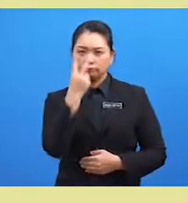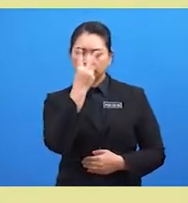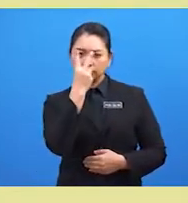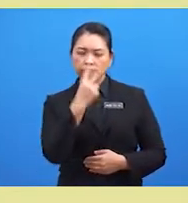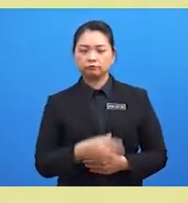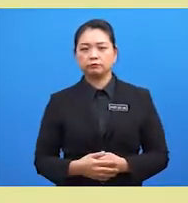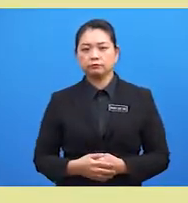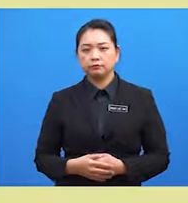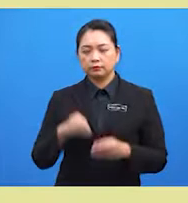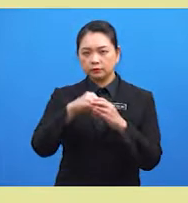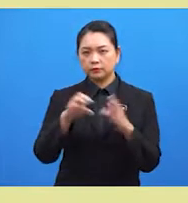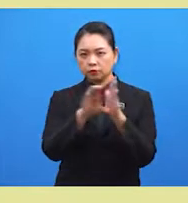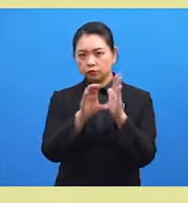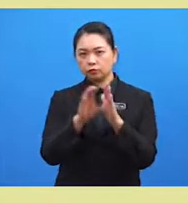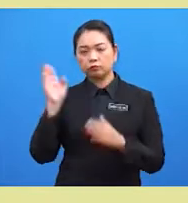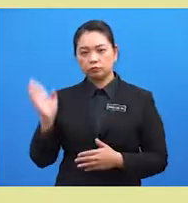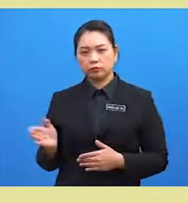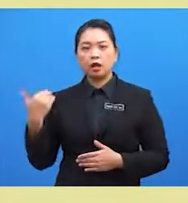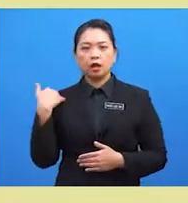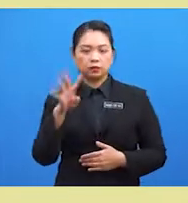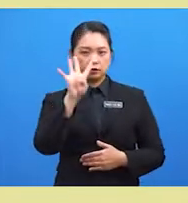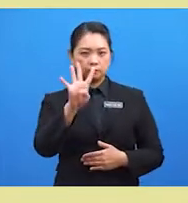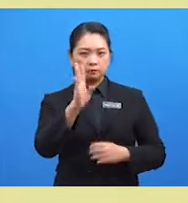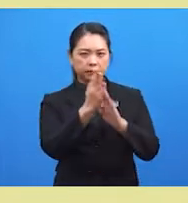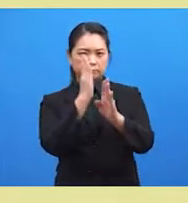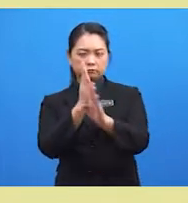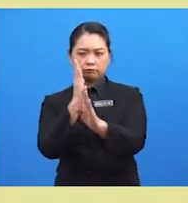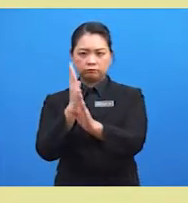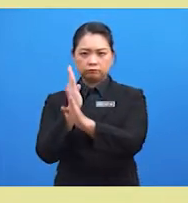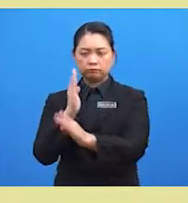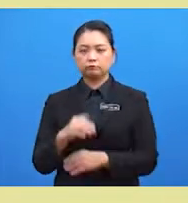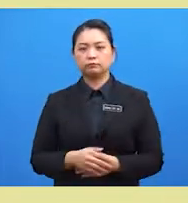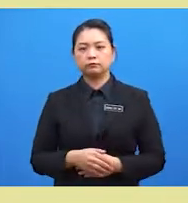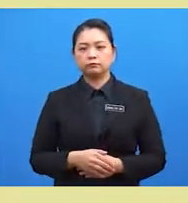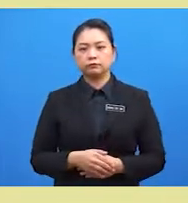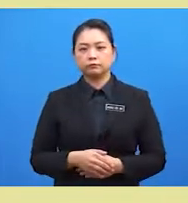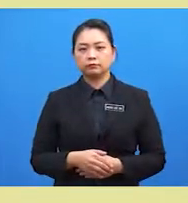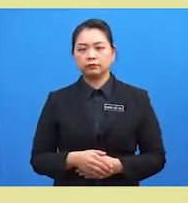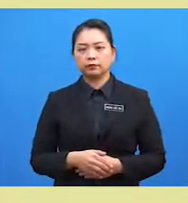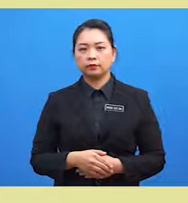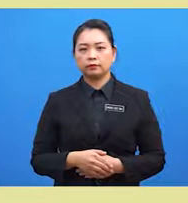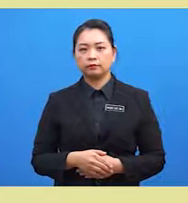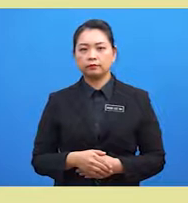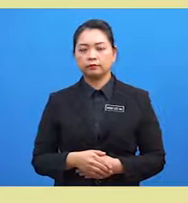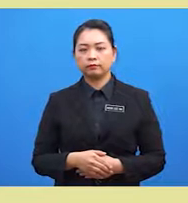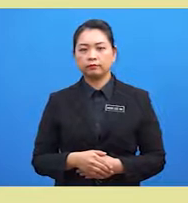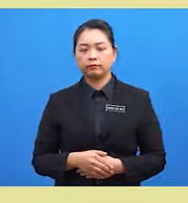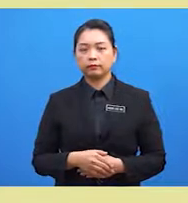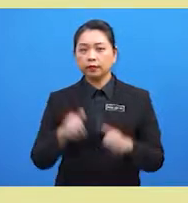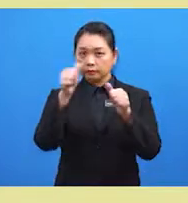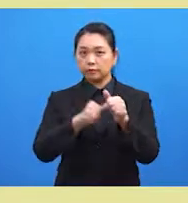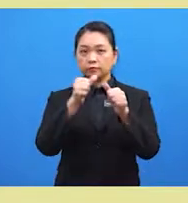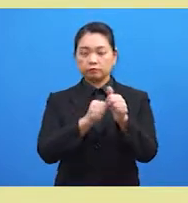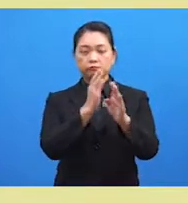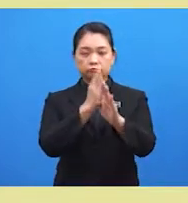Perhatikan dalam contoh, terdapat 4 baris dan setiap satu baris mengandungi makna